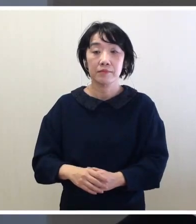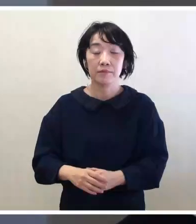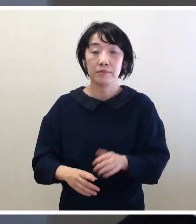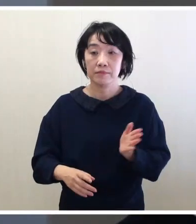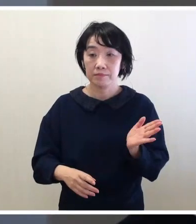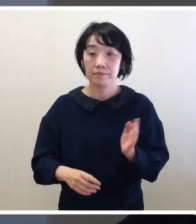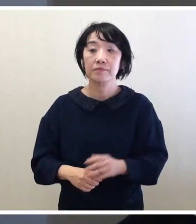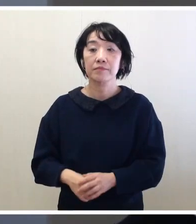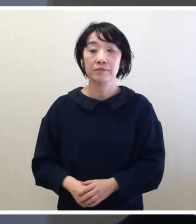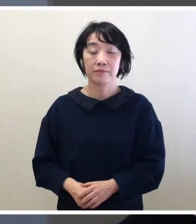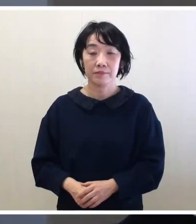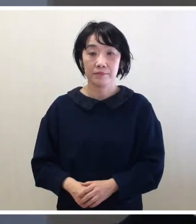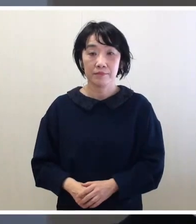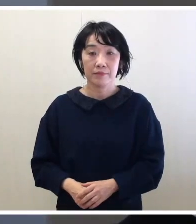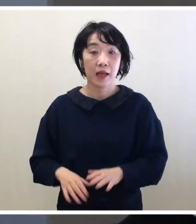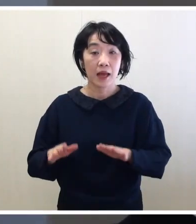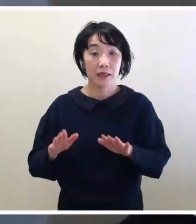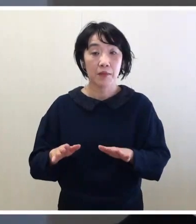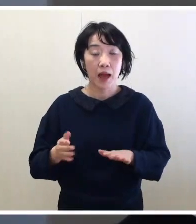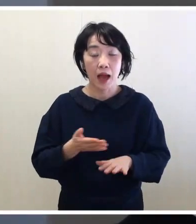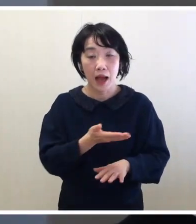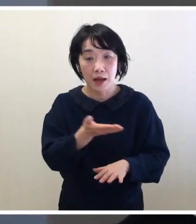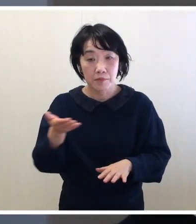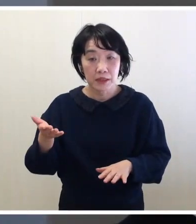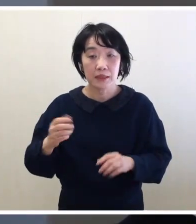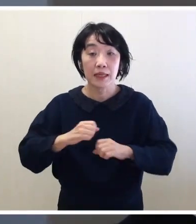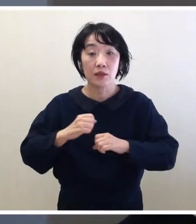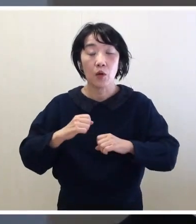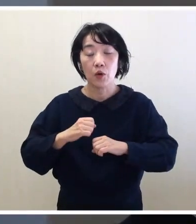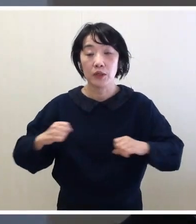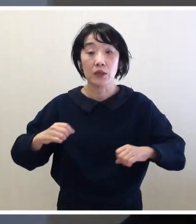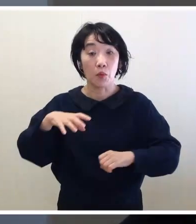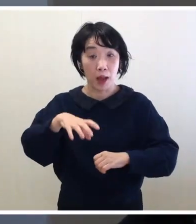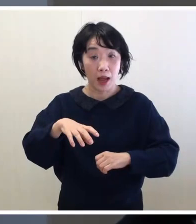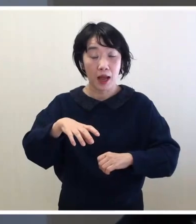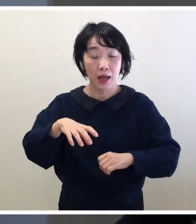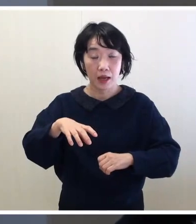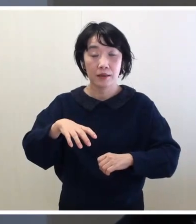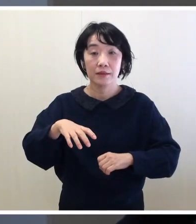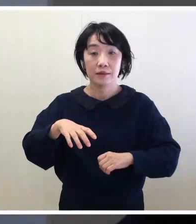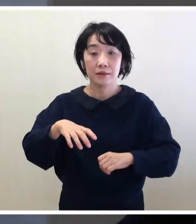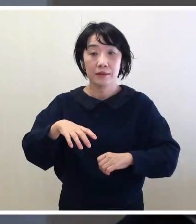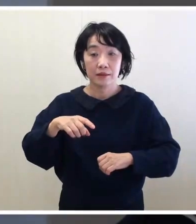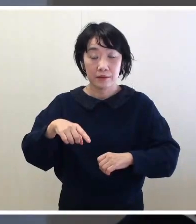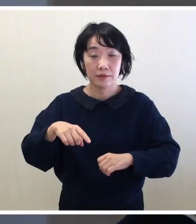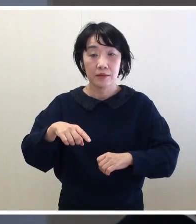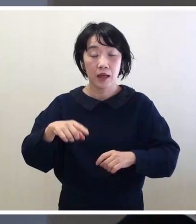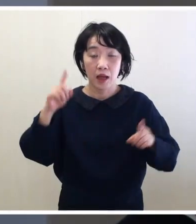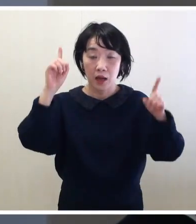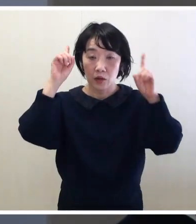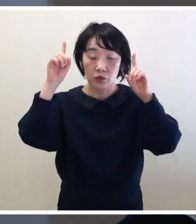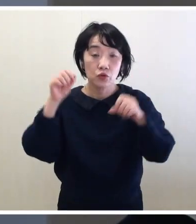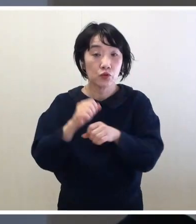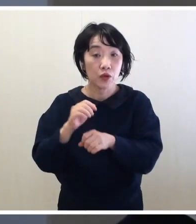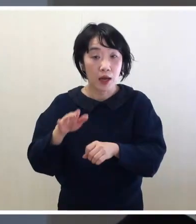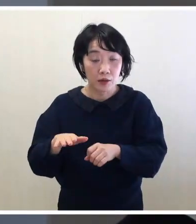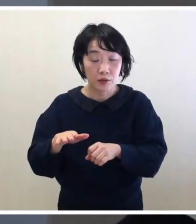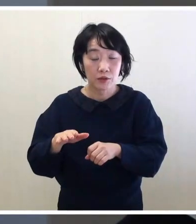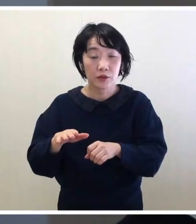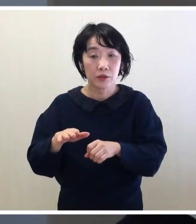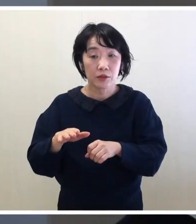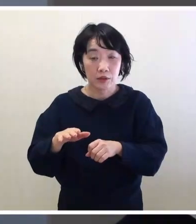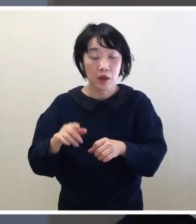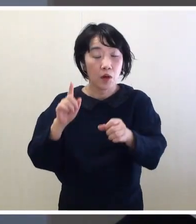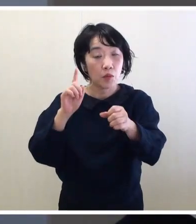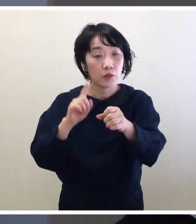空間が生まれますので、左側に載せておりますけれども、今みんなの広場などと呼んでおりますが、一定遊具を置いてみたり、